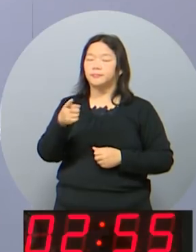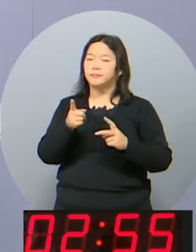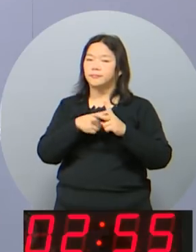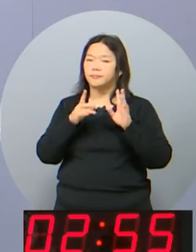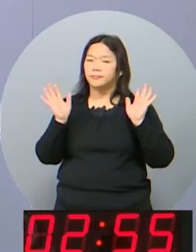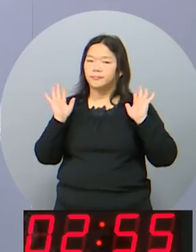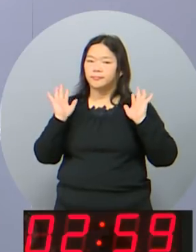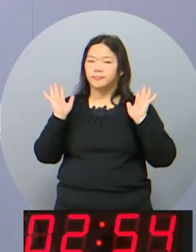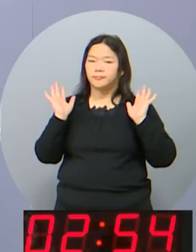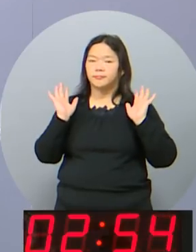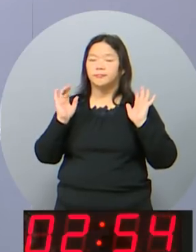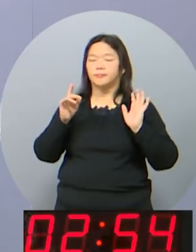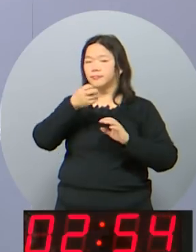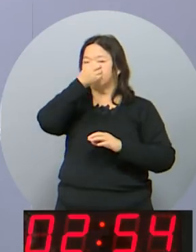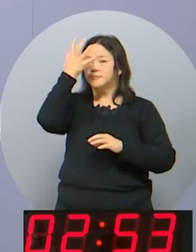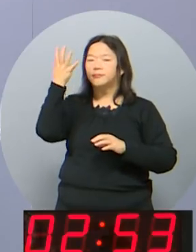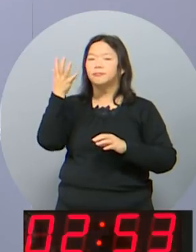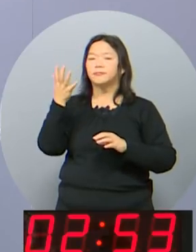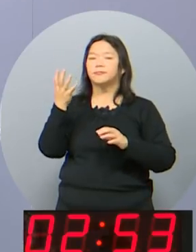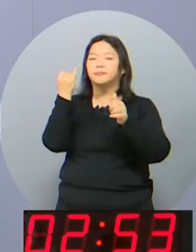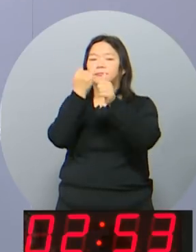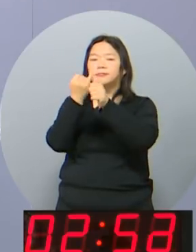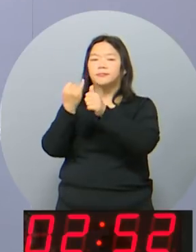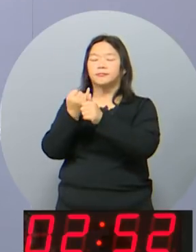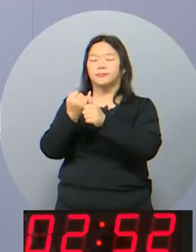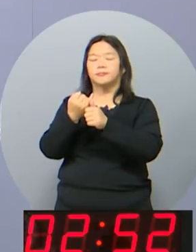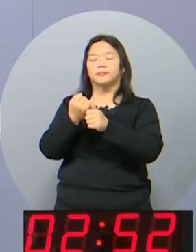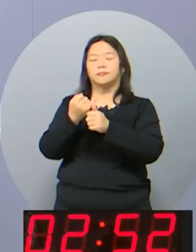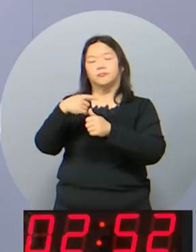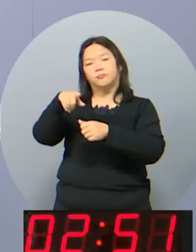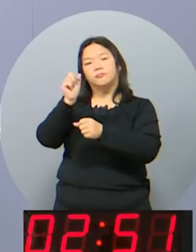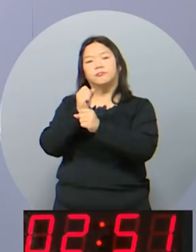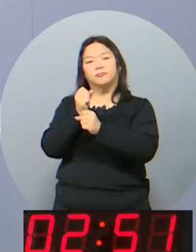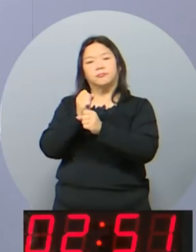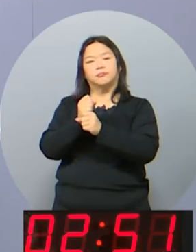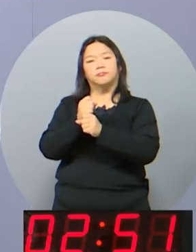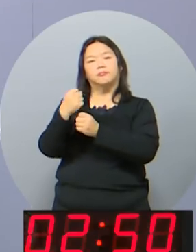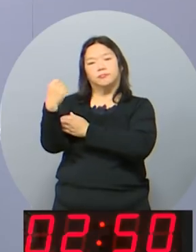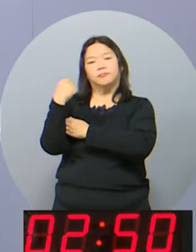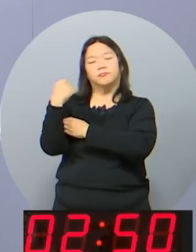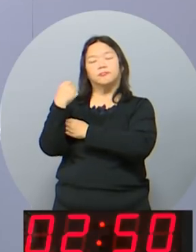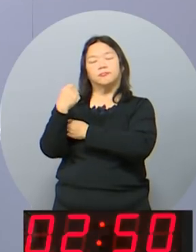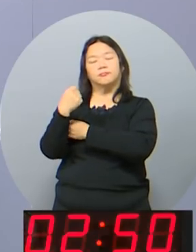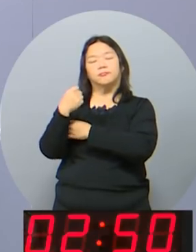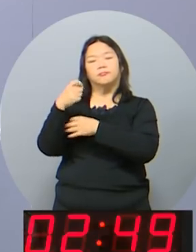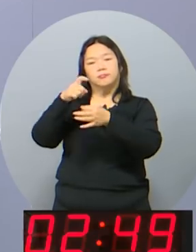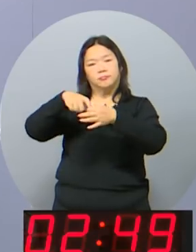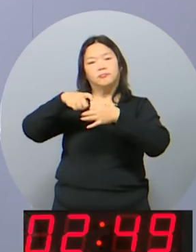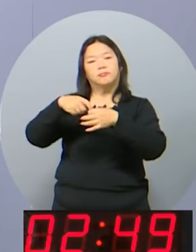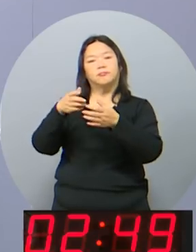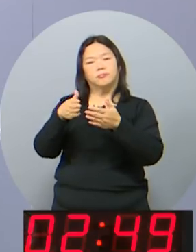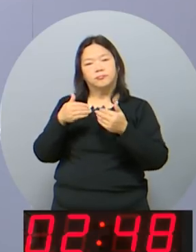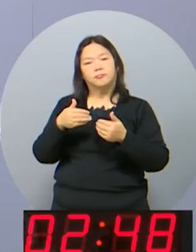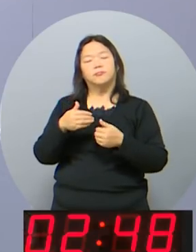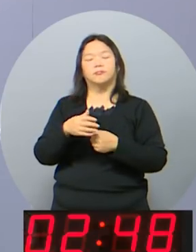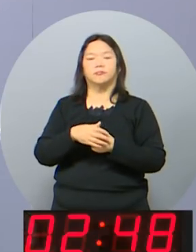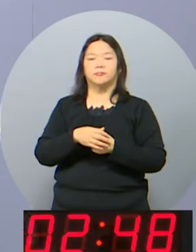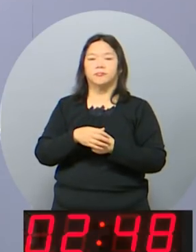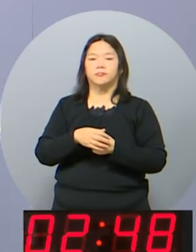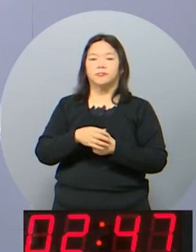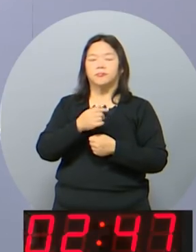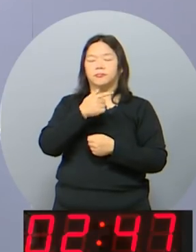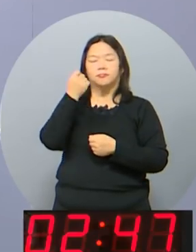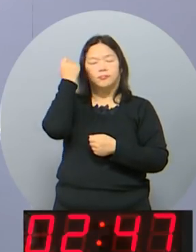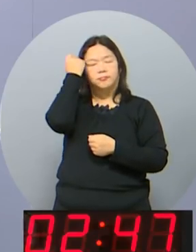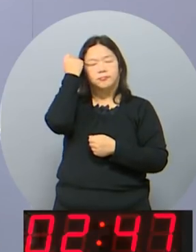现在年轻夫妇都是双薪，他们要打拼他们的未来，所以非常辛苦的在他们的